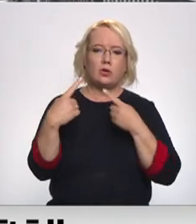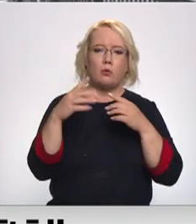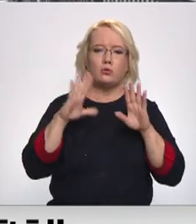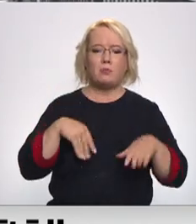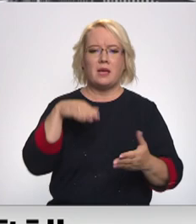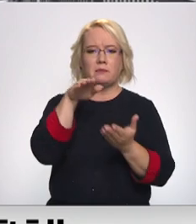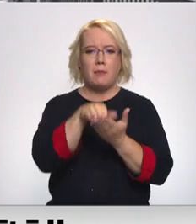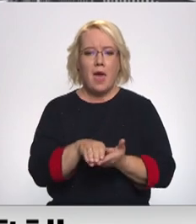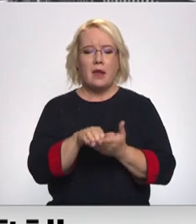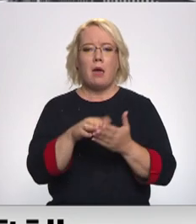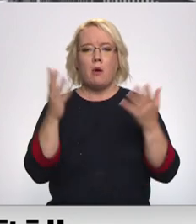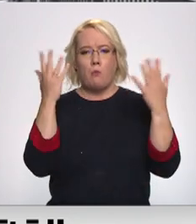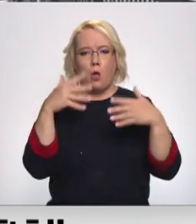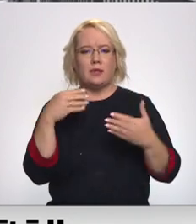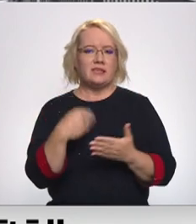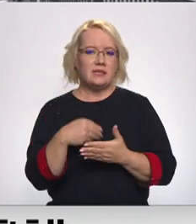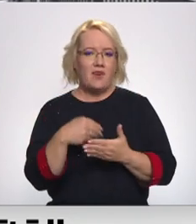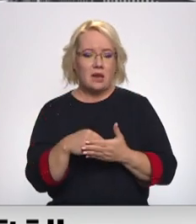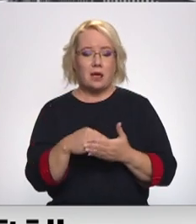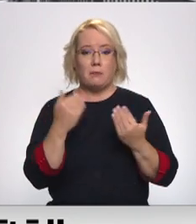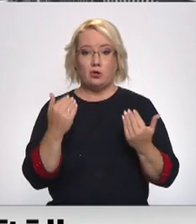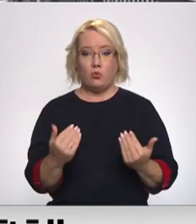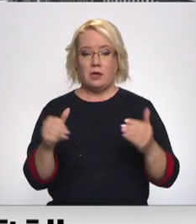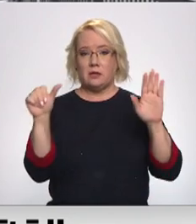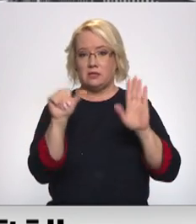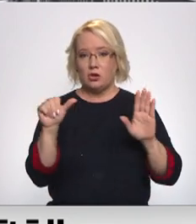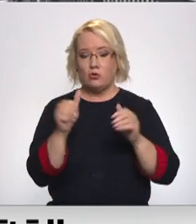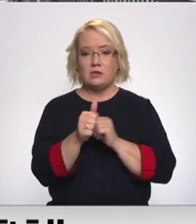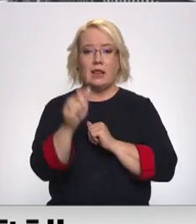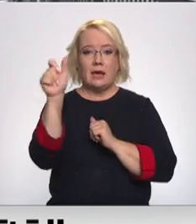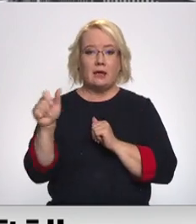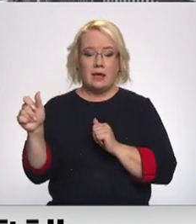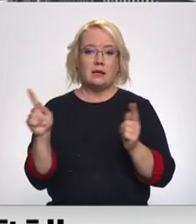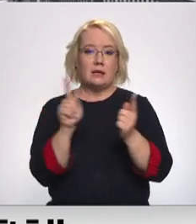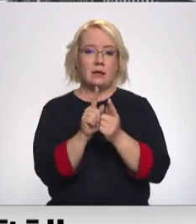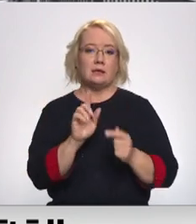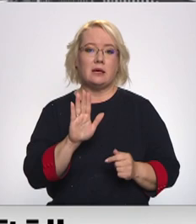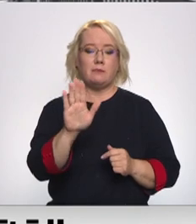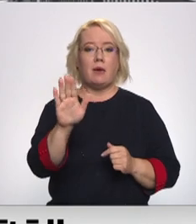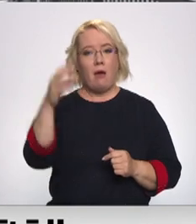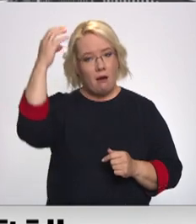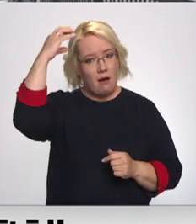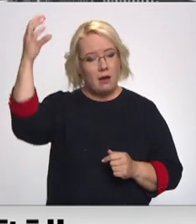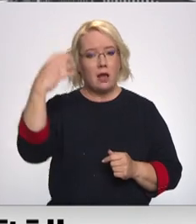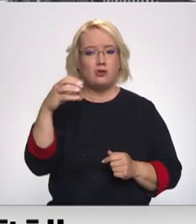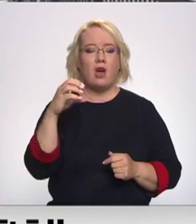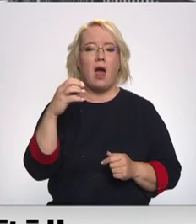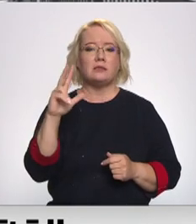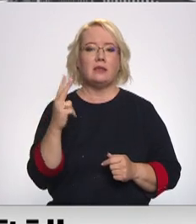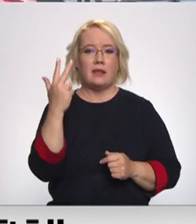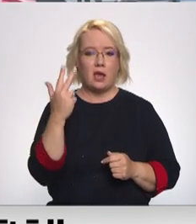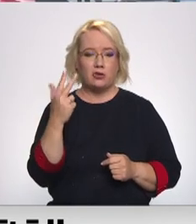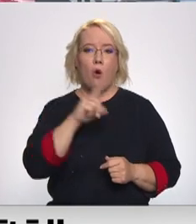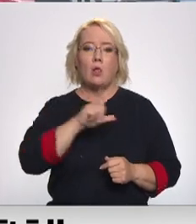politiski izvērtējumi, bet katrā ziņā šovakar 6:00 tātad līderi satiksies pie karaļa